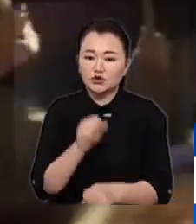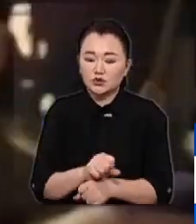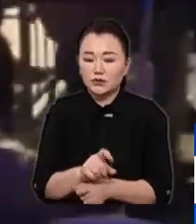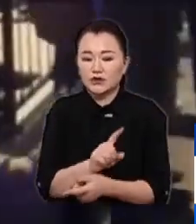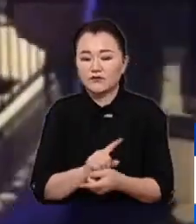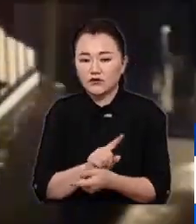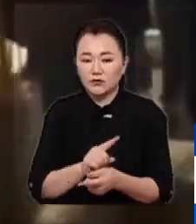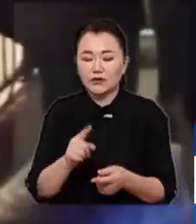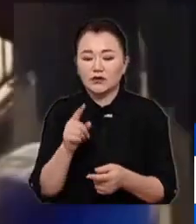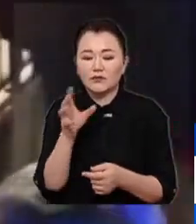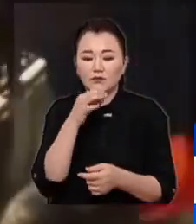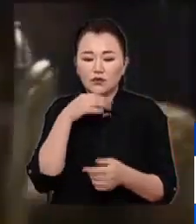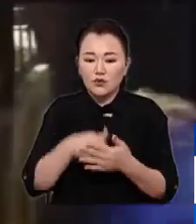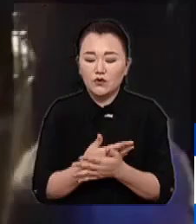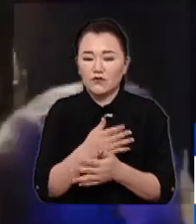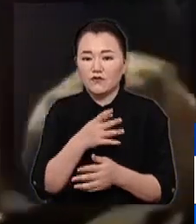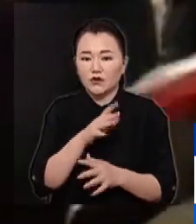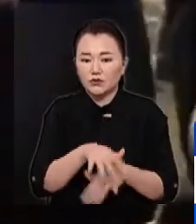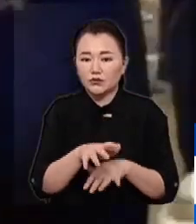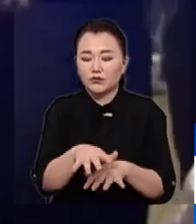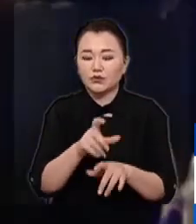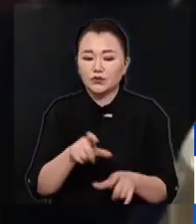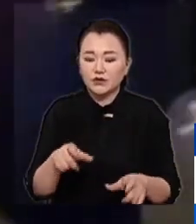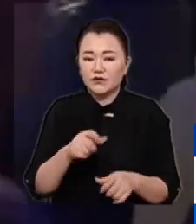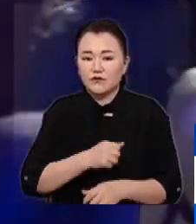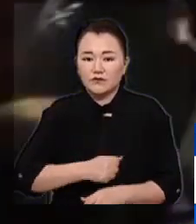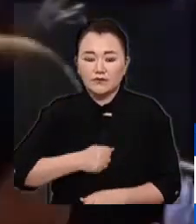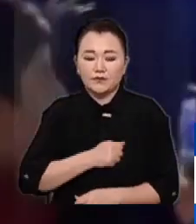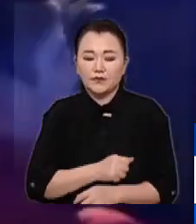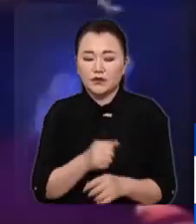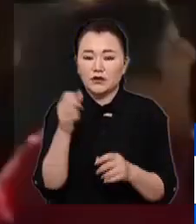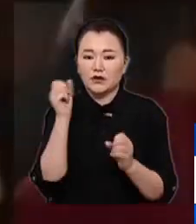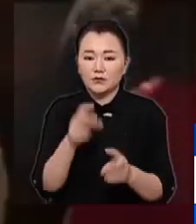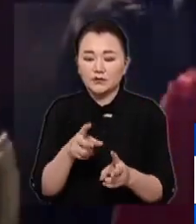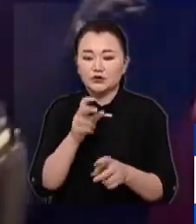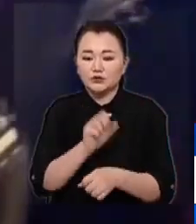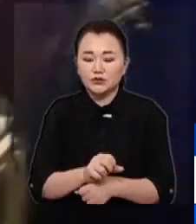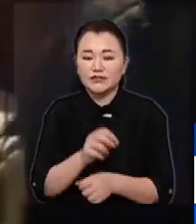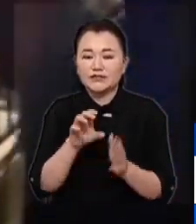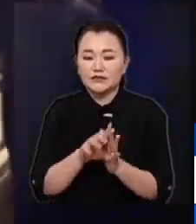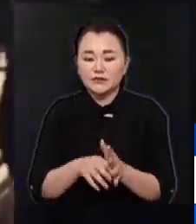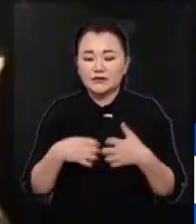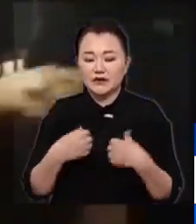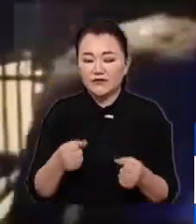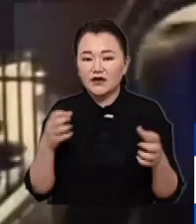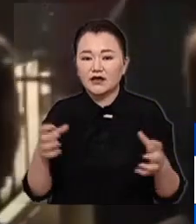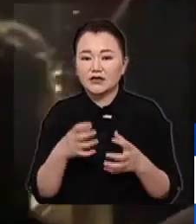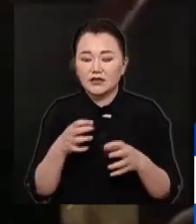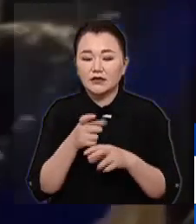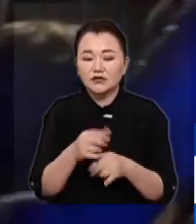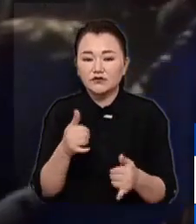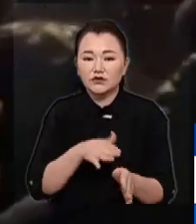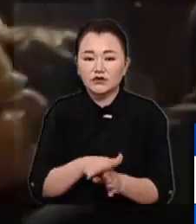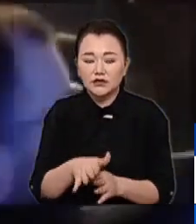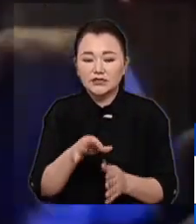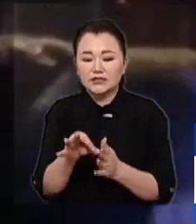реформу, спровоцировало новую волну недовольства. Профсоюз врачей грозится приостановить работу системы здравоохранения. Сегодня